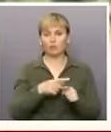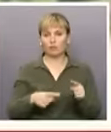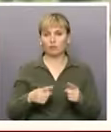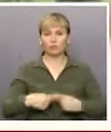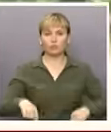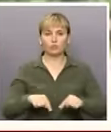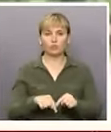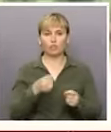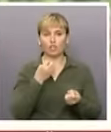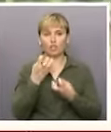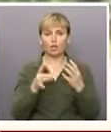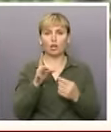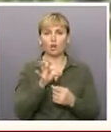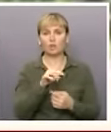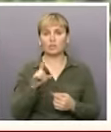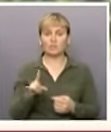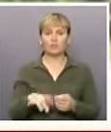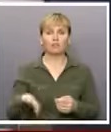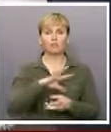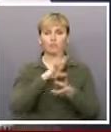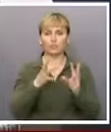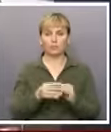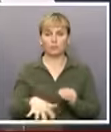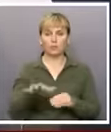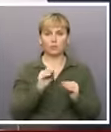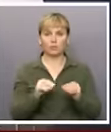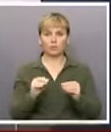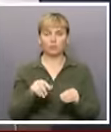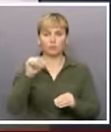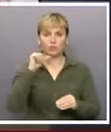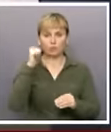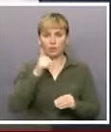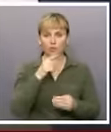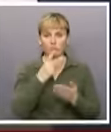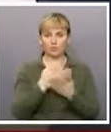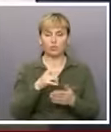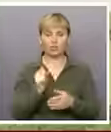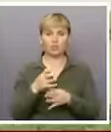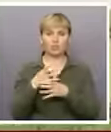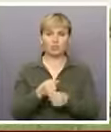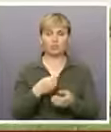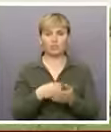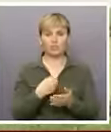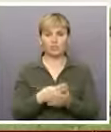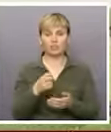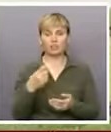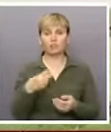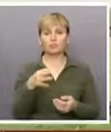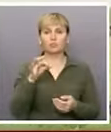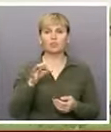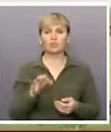участков покрыли розы. В целом же площадь посадки сохранилась на уровне прошлого года, несмотря на сокращение финансирования на